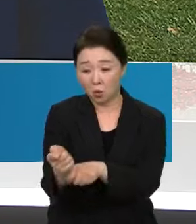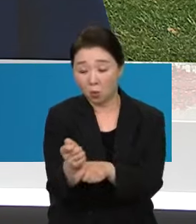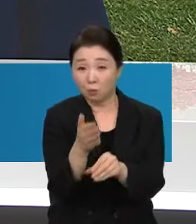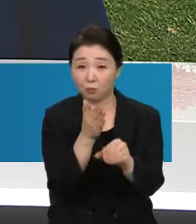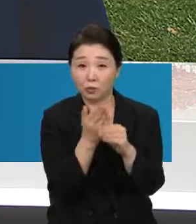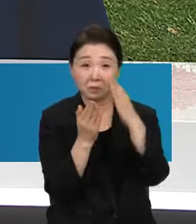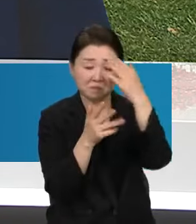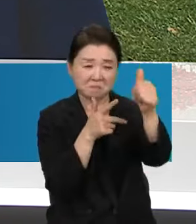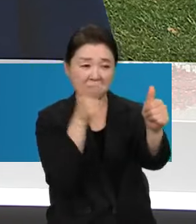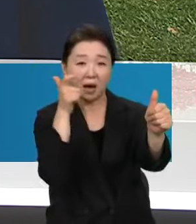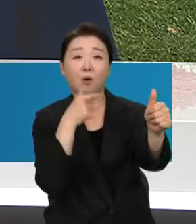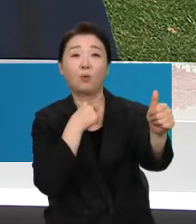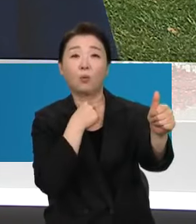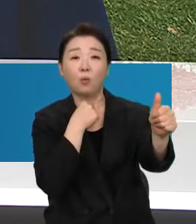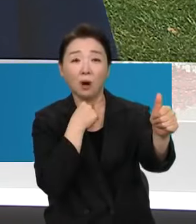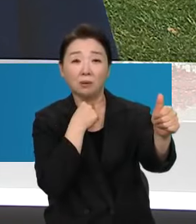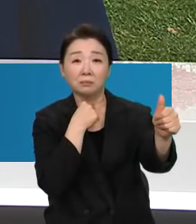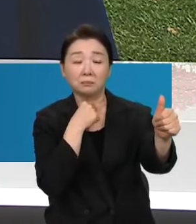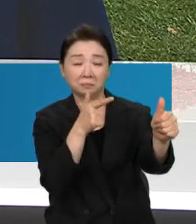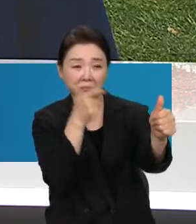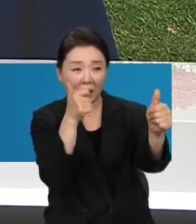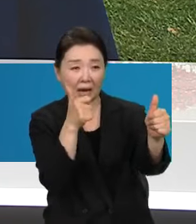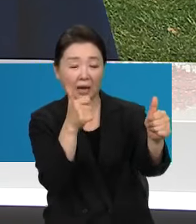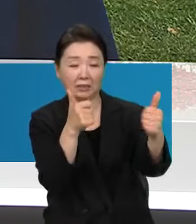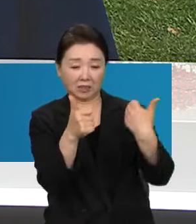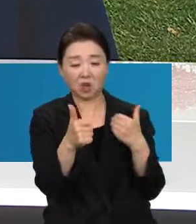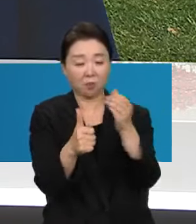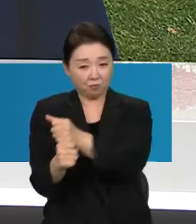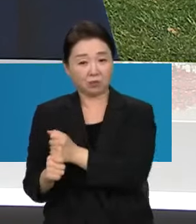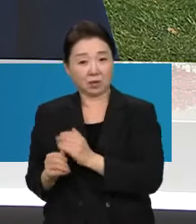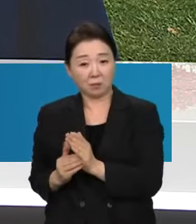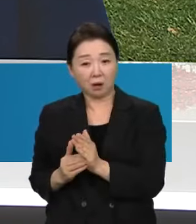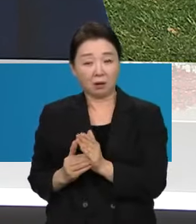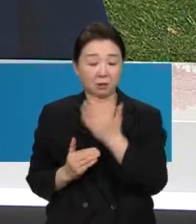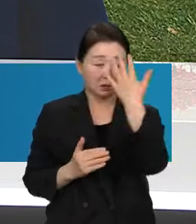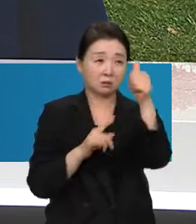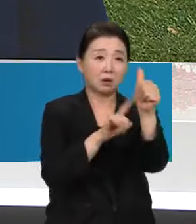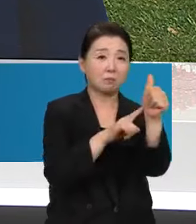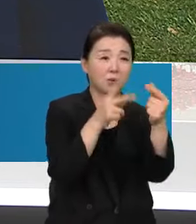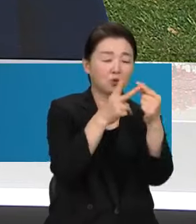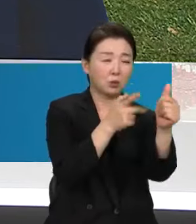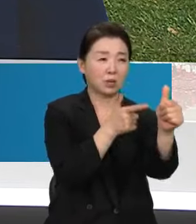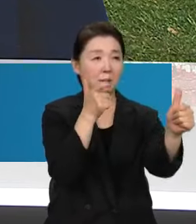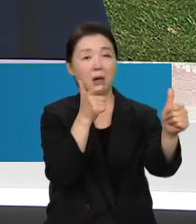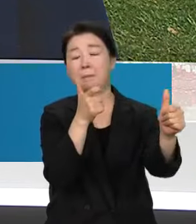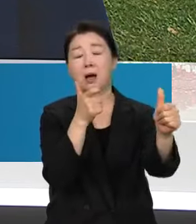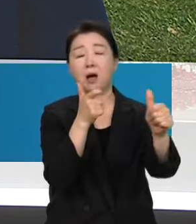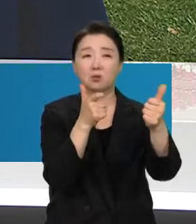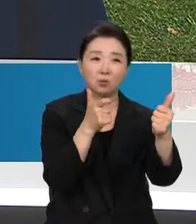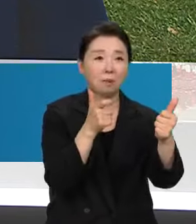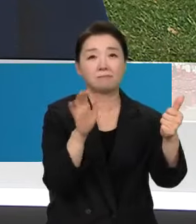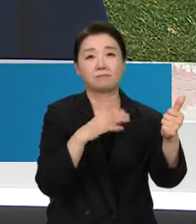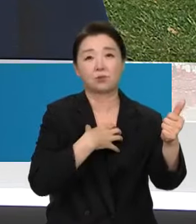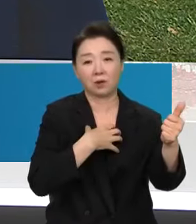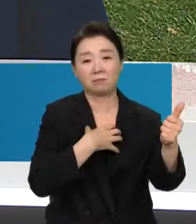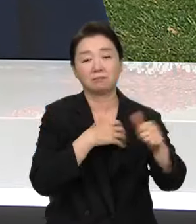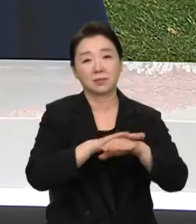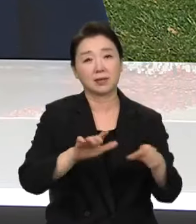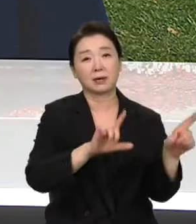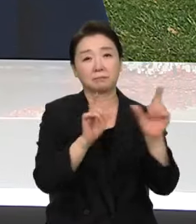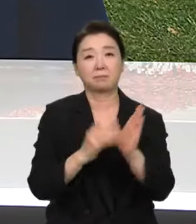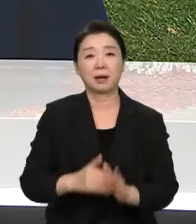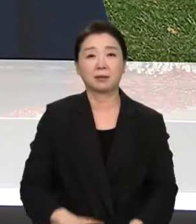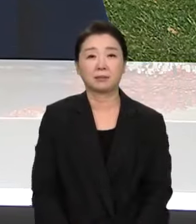트럼프를 저격하려던 용의자가 총격 시도 절에 붙잡히면서 트럼프는 두 번째 암살 위기를 넘겼습니다 워싱턴 연결에서 자세한